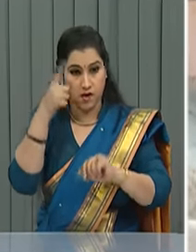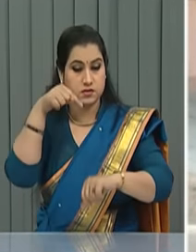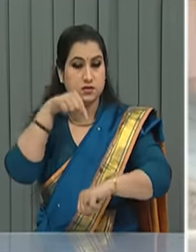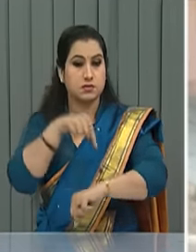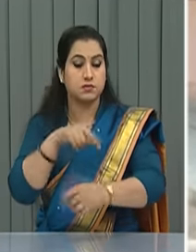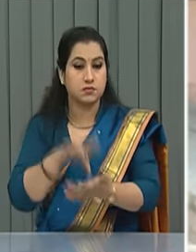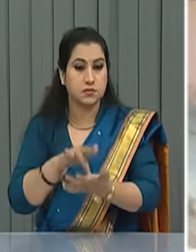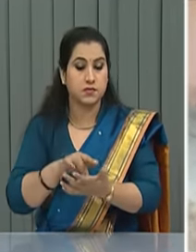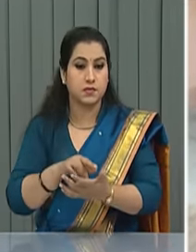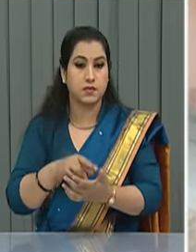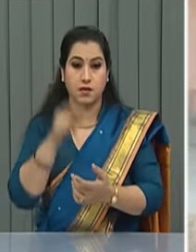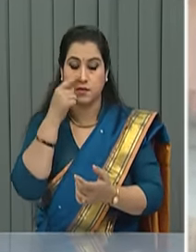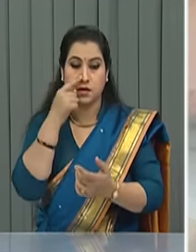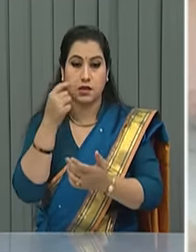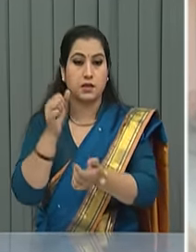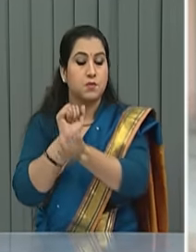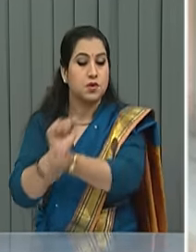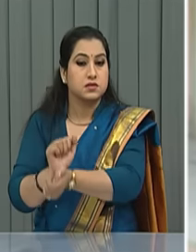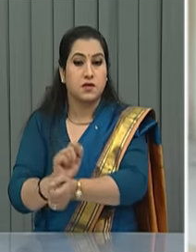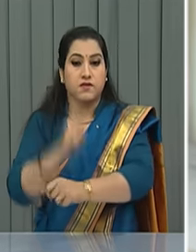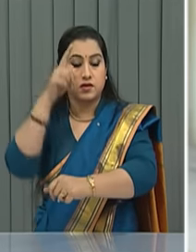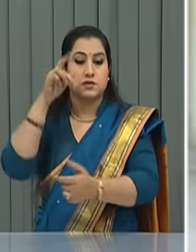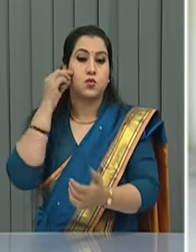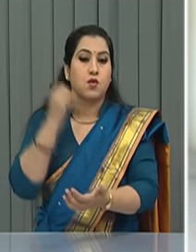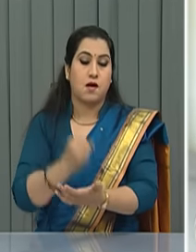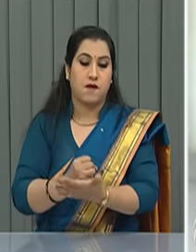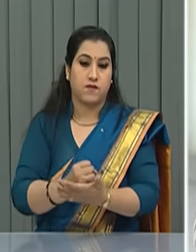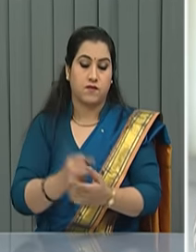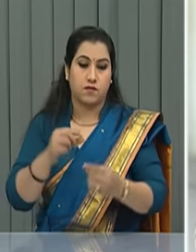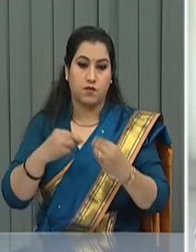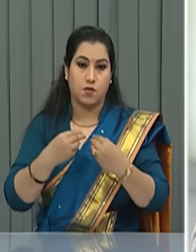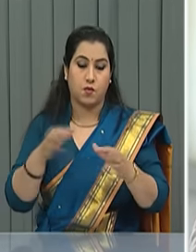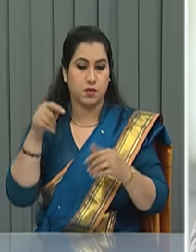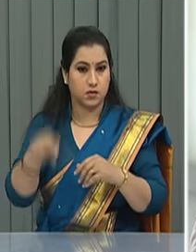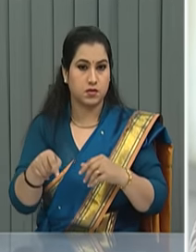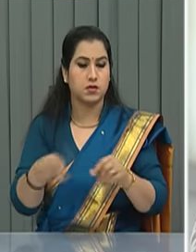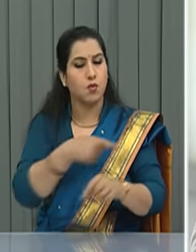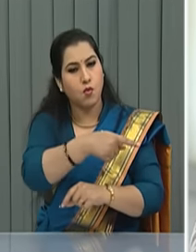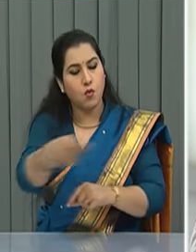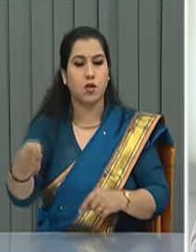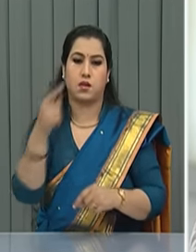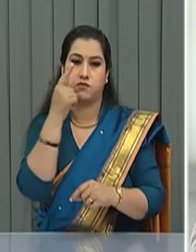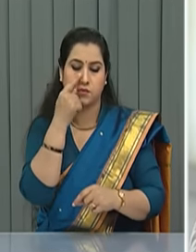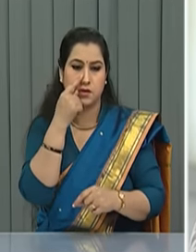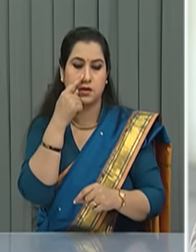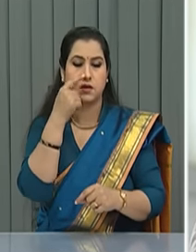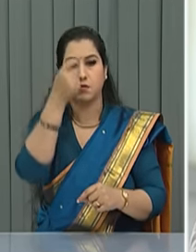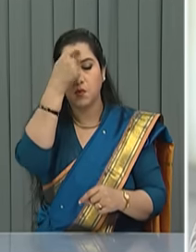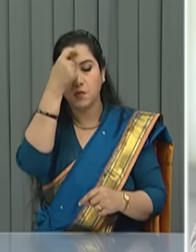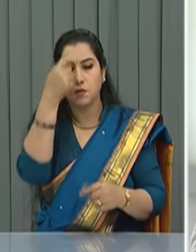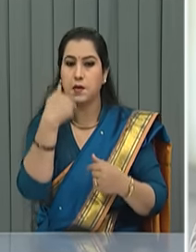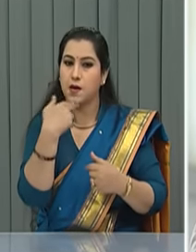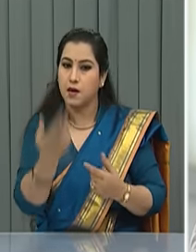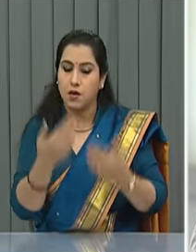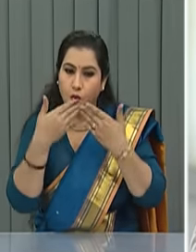के अंदर खुला था। हमारी महिलाओं को, बेटियों को अपनी किसी भी तरह की दिक्कत बताने में कोई हिचकिचाहट ना